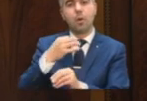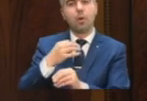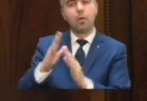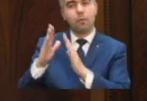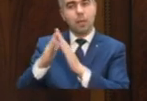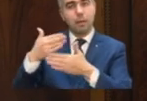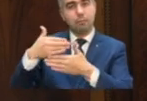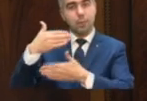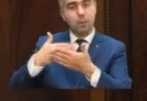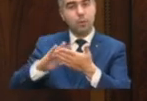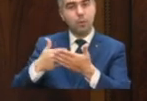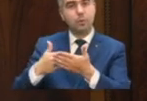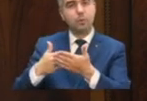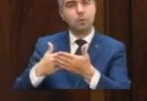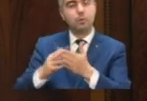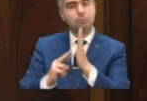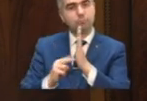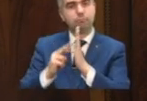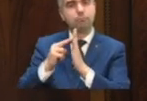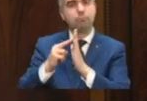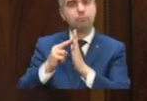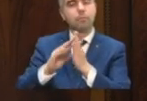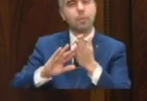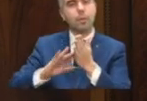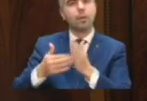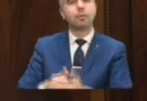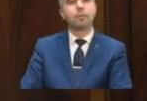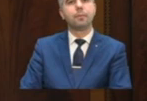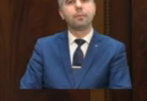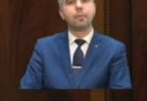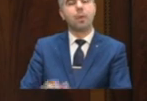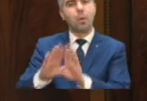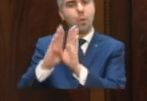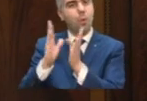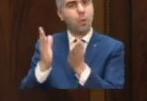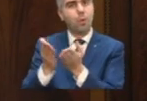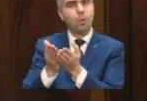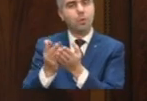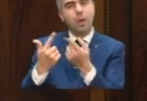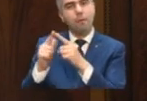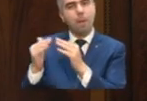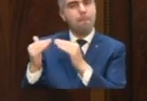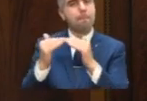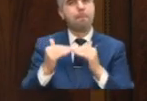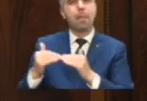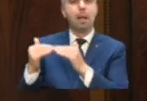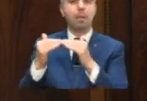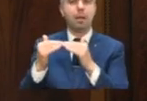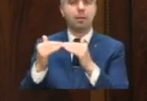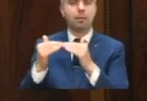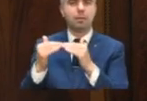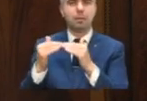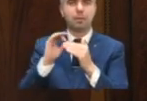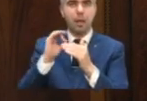المجال خصو يكون غادي كياخذ بعين الاعتبار جميع المجالات بصفه كما